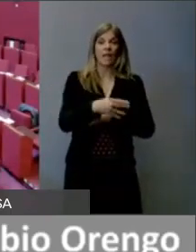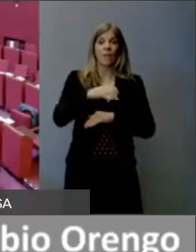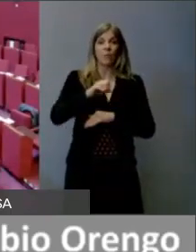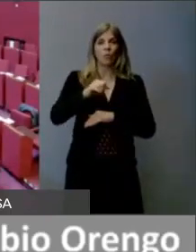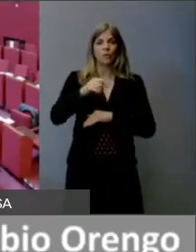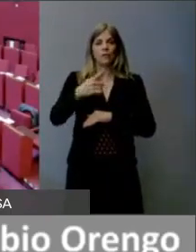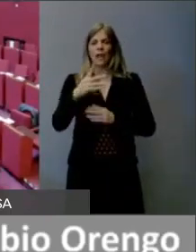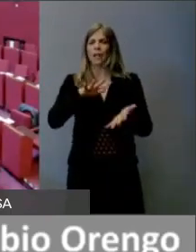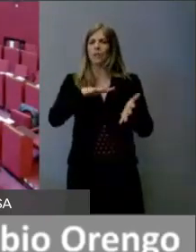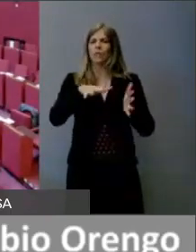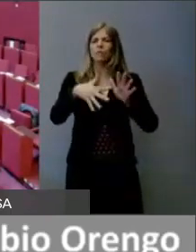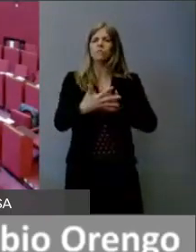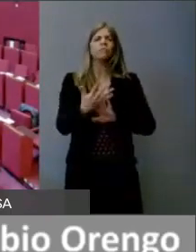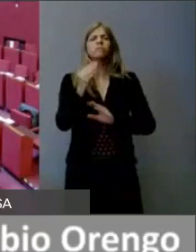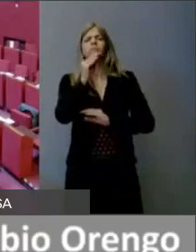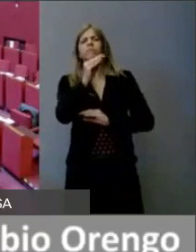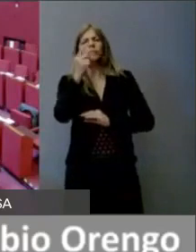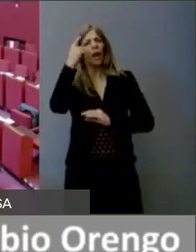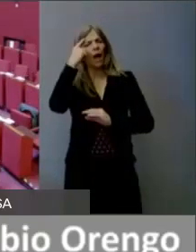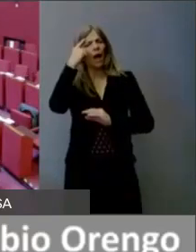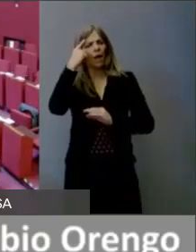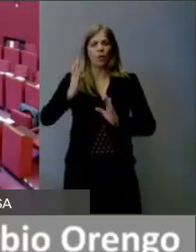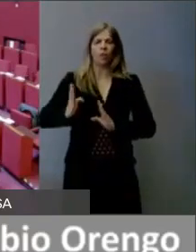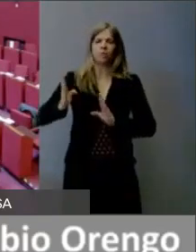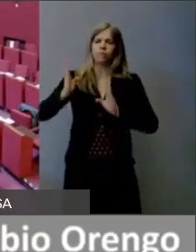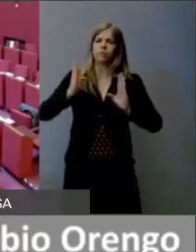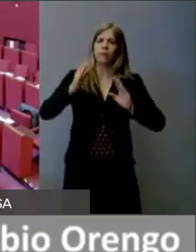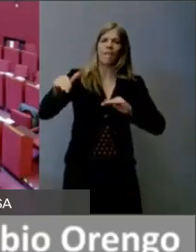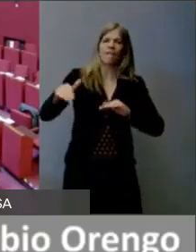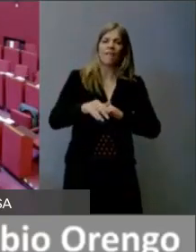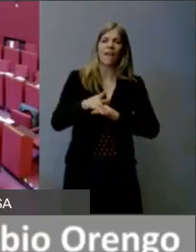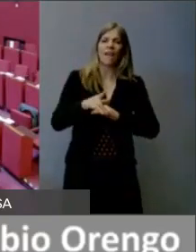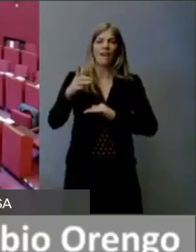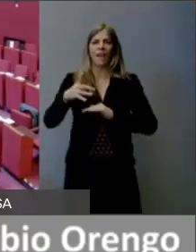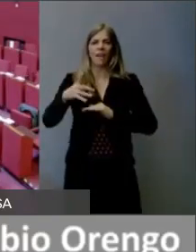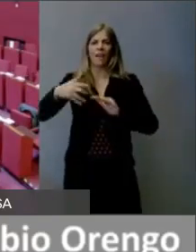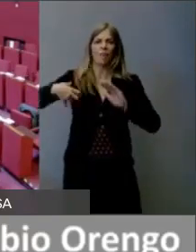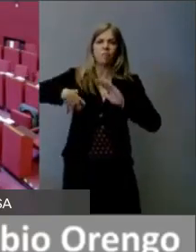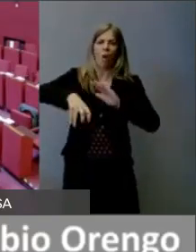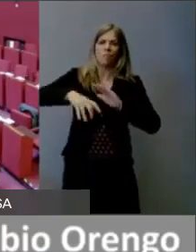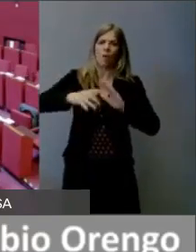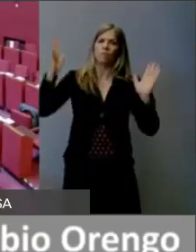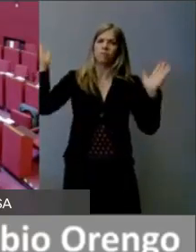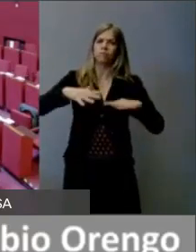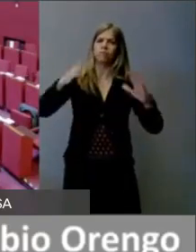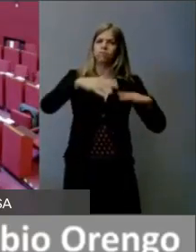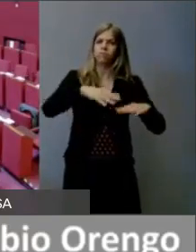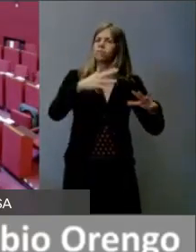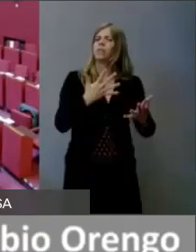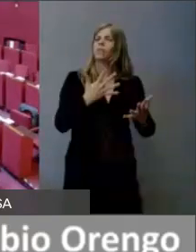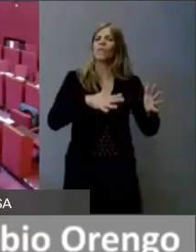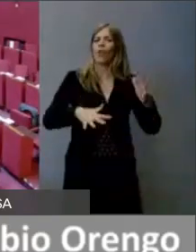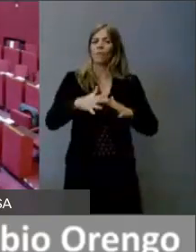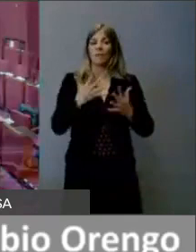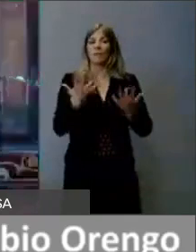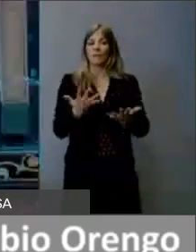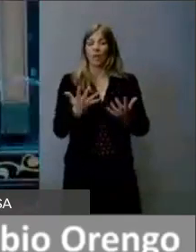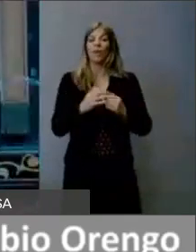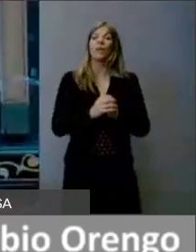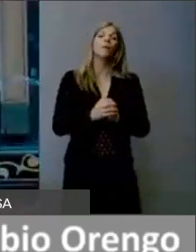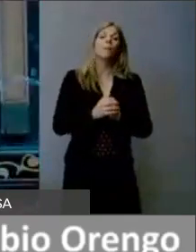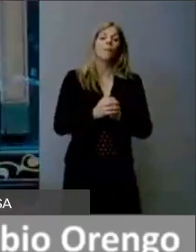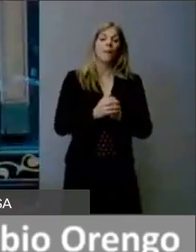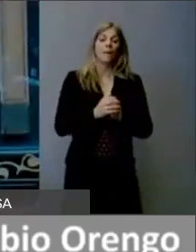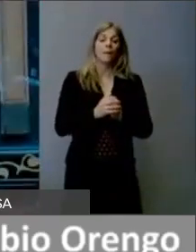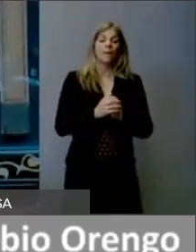chiarimenti circa la demolizione di quattro caseggiate di Via Vecchia. Se siete d'accordo, colleghi, essendo anche le due